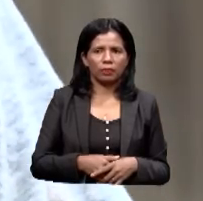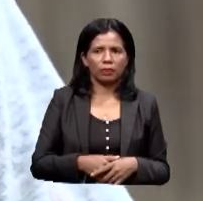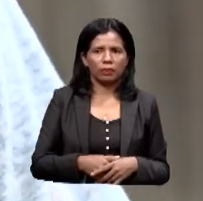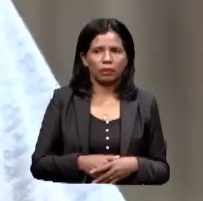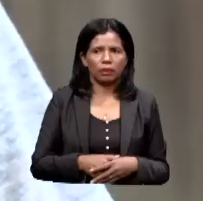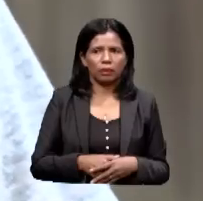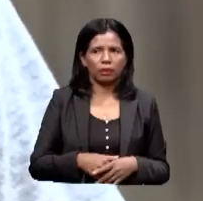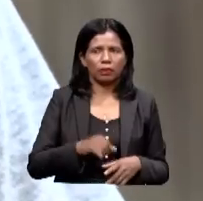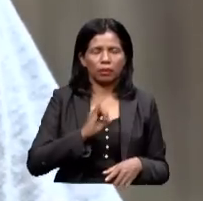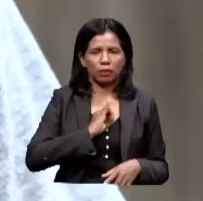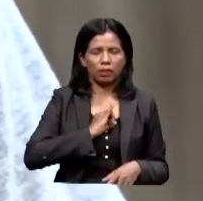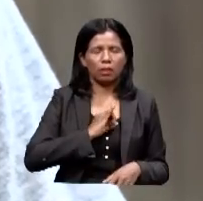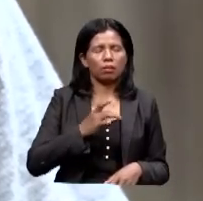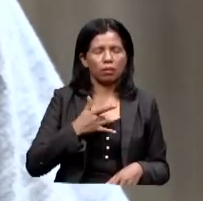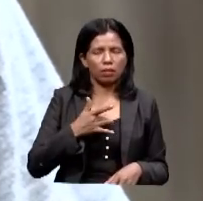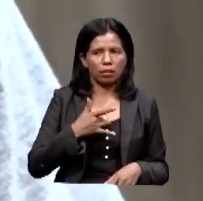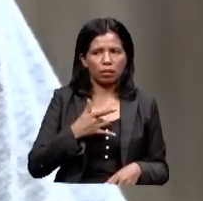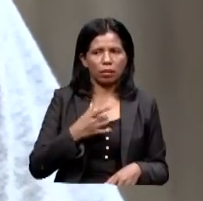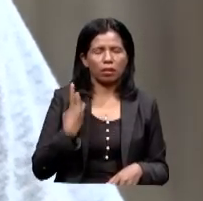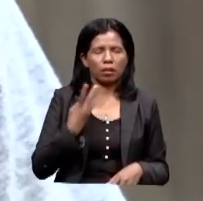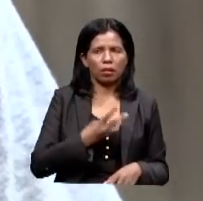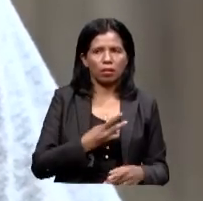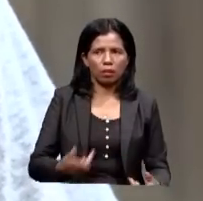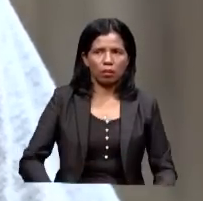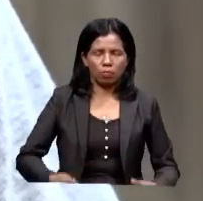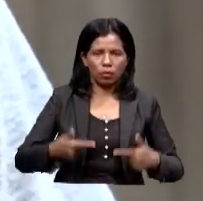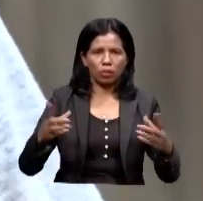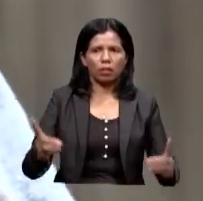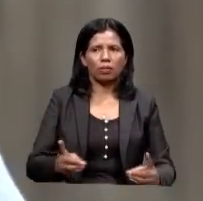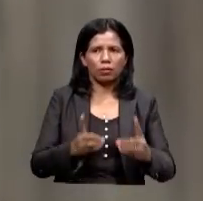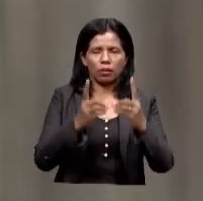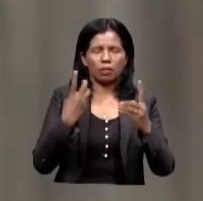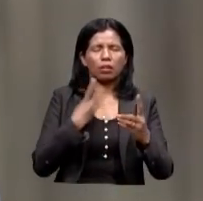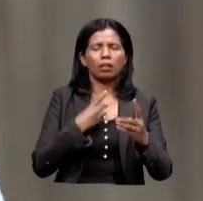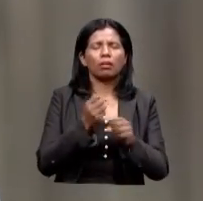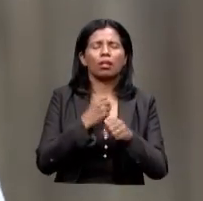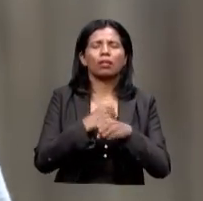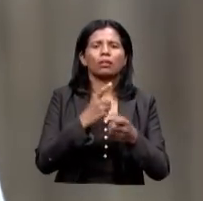Ha, nanti sindi nanti ni. Ni tambah itu nemoris ni hasoru mah nanti ni itu na itu tuhan sa.